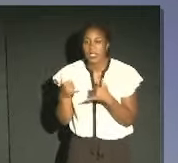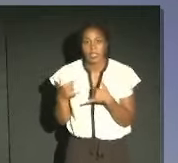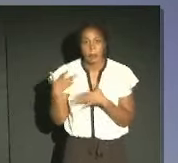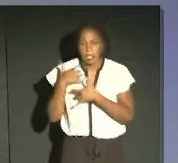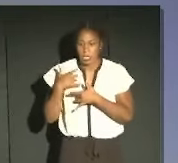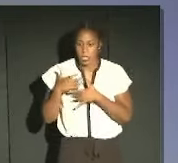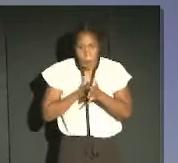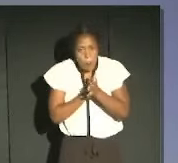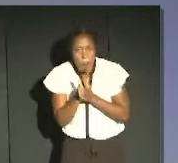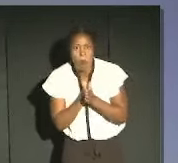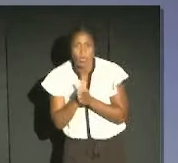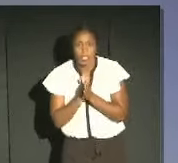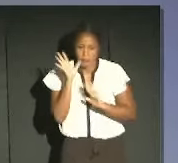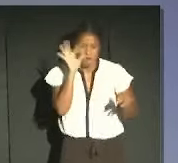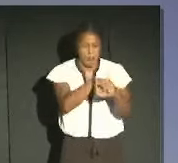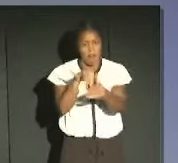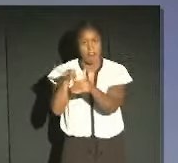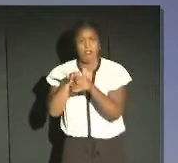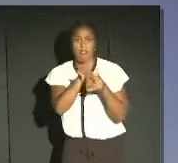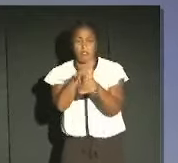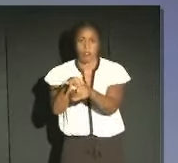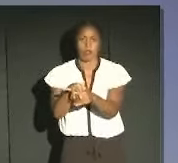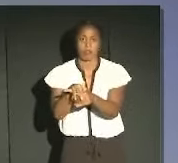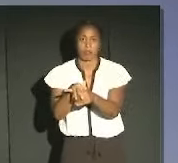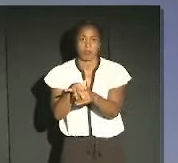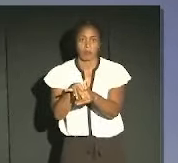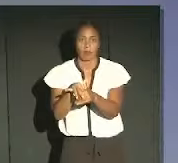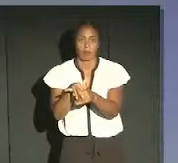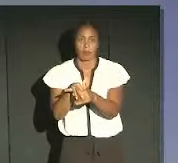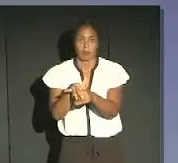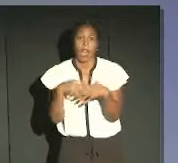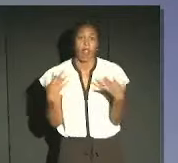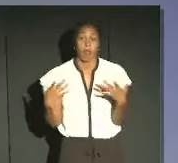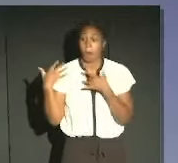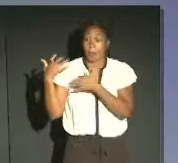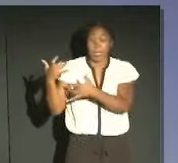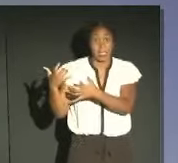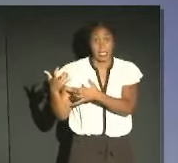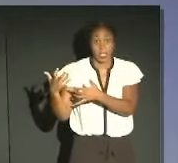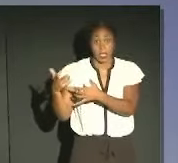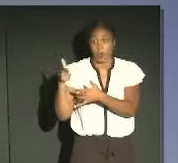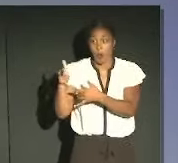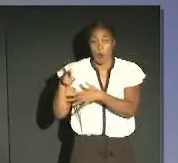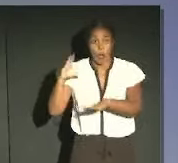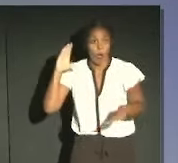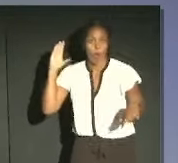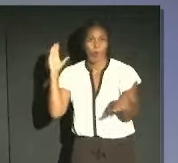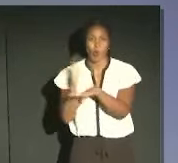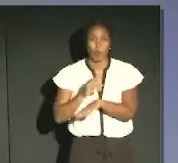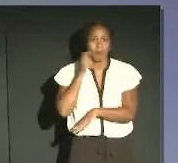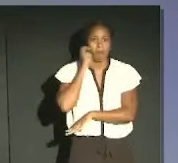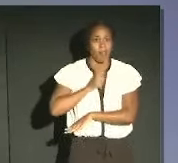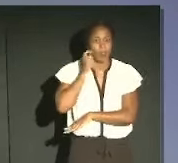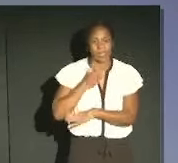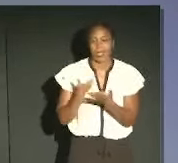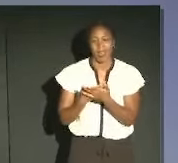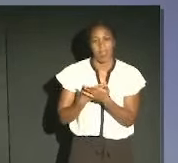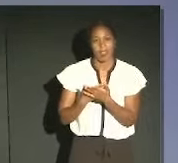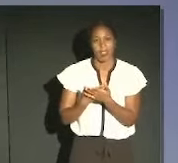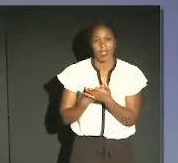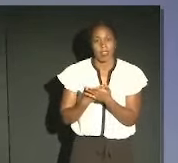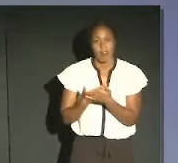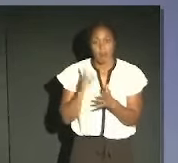et je me dis que le meilleur cadeau que les martiniqués opposés à la politique d'Emmanuel Macron pourrait